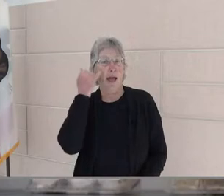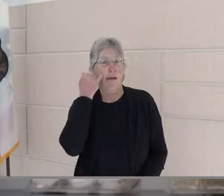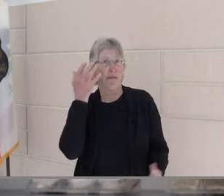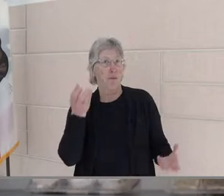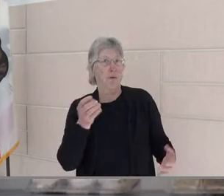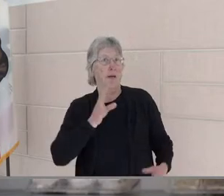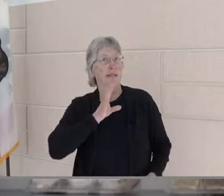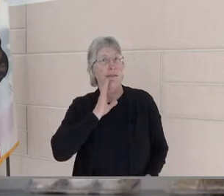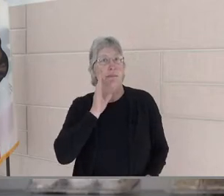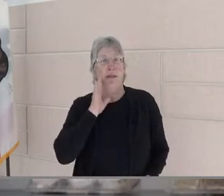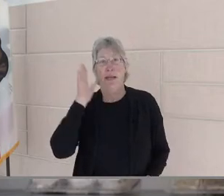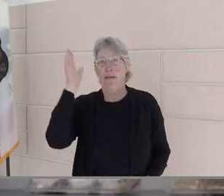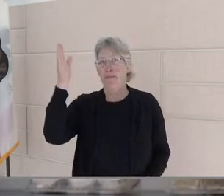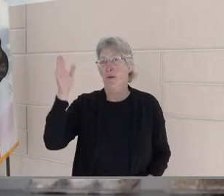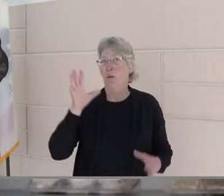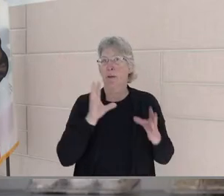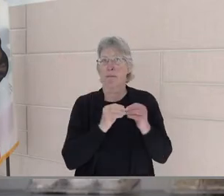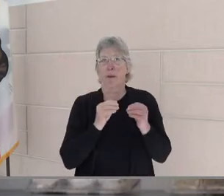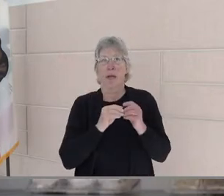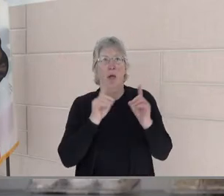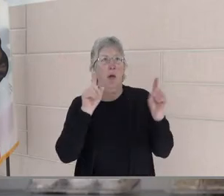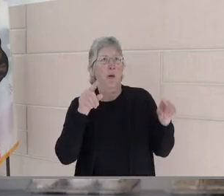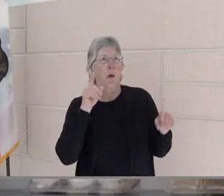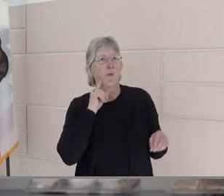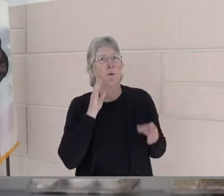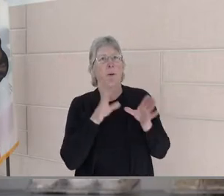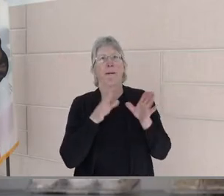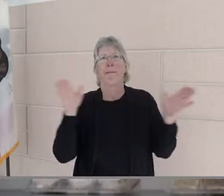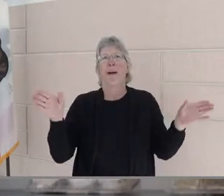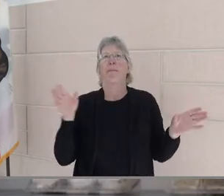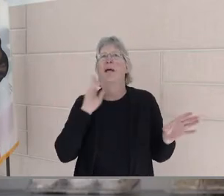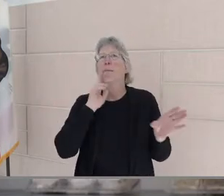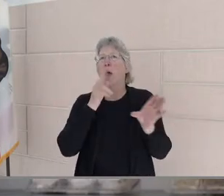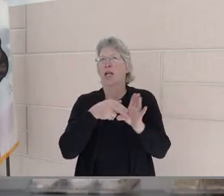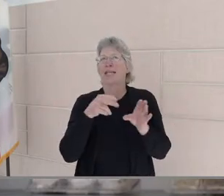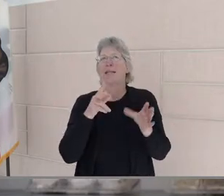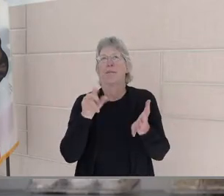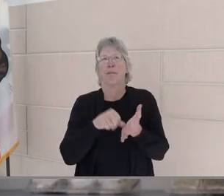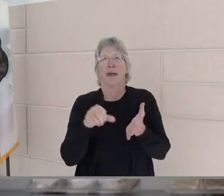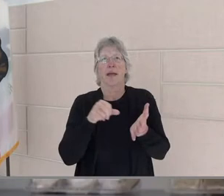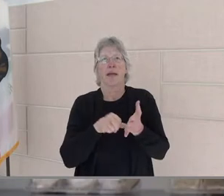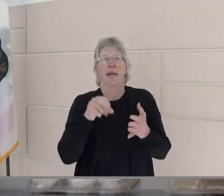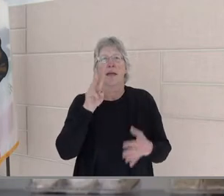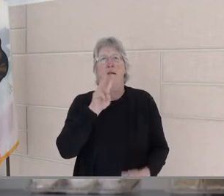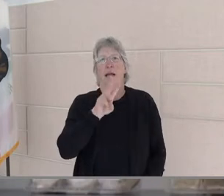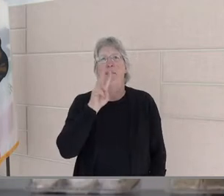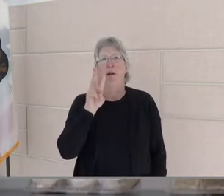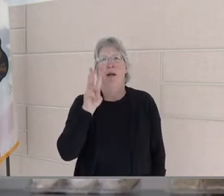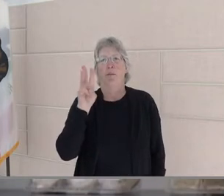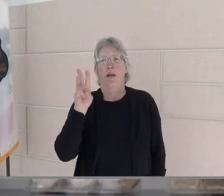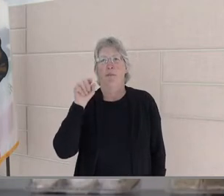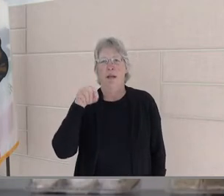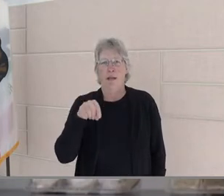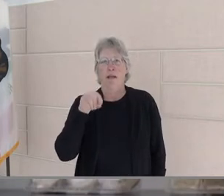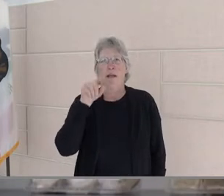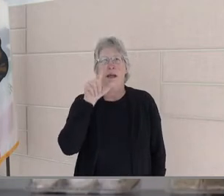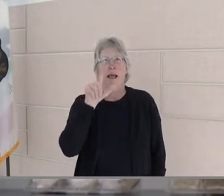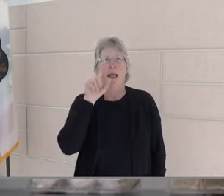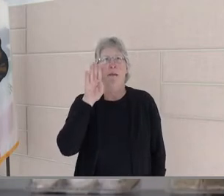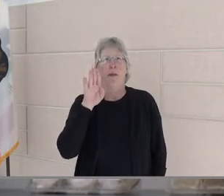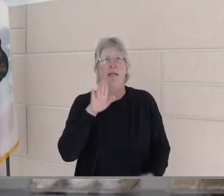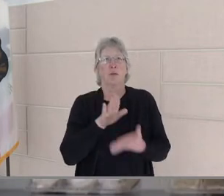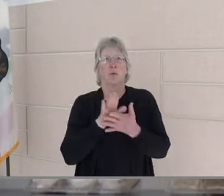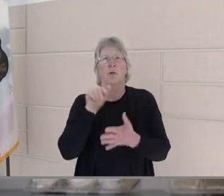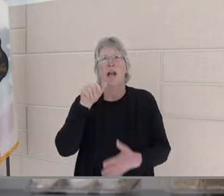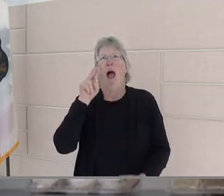าเรียนหายใบจังดับเปียบดามพญาสมิตาใช้เมือนตามกิหะตมปัวโดยเอาไว้ได้กวาด